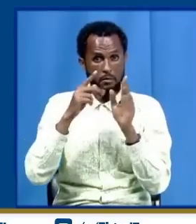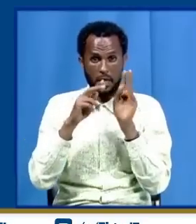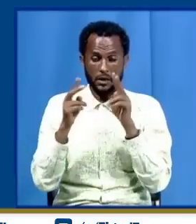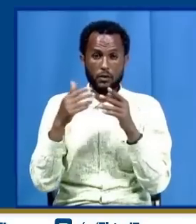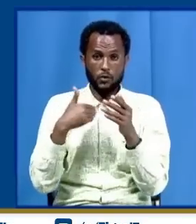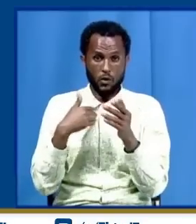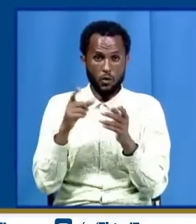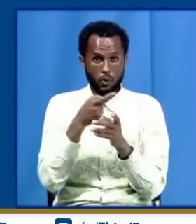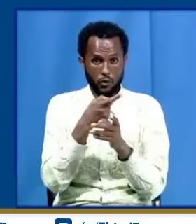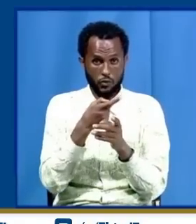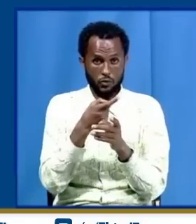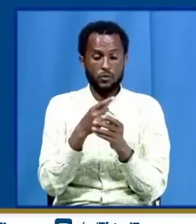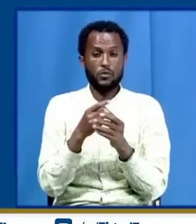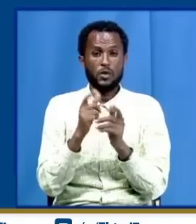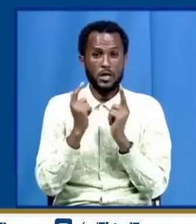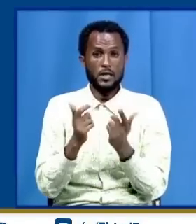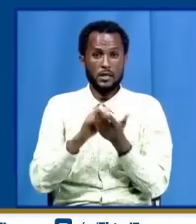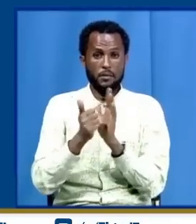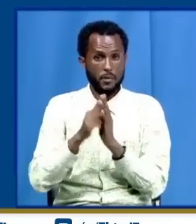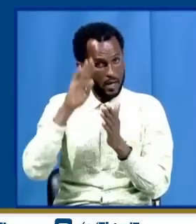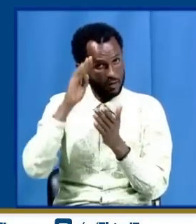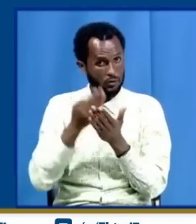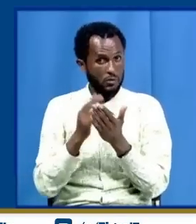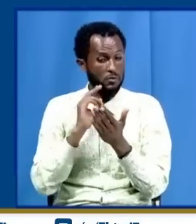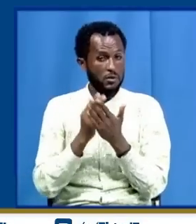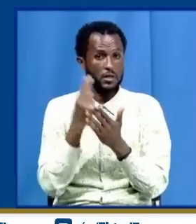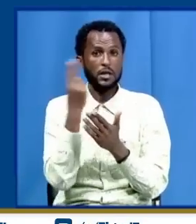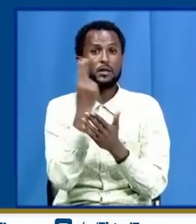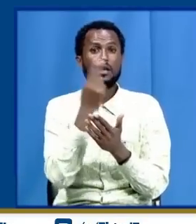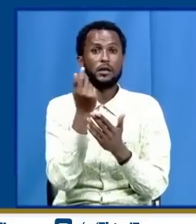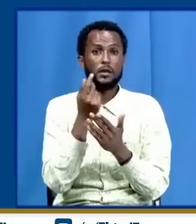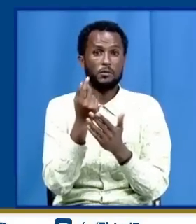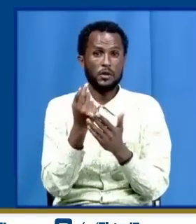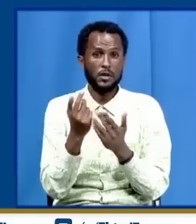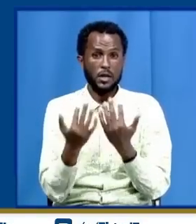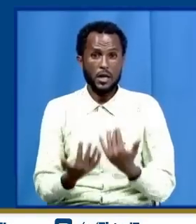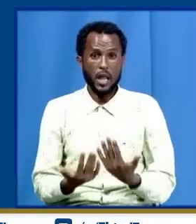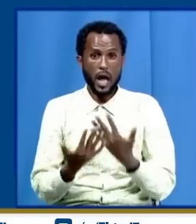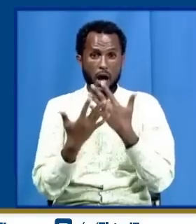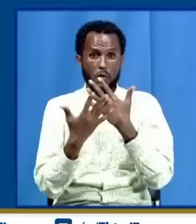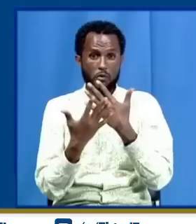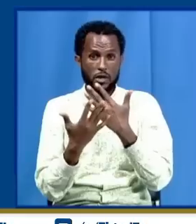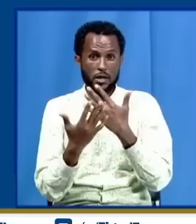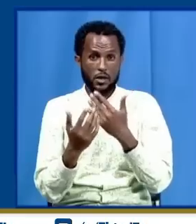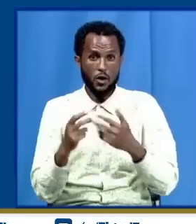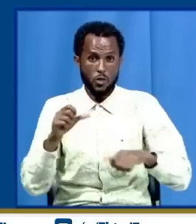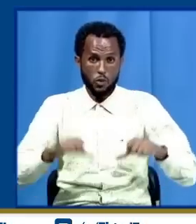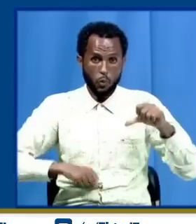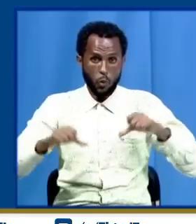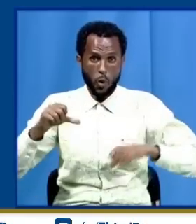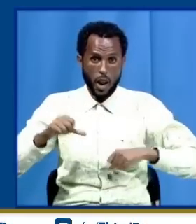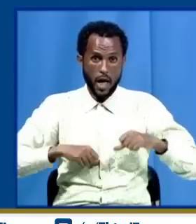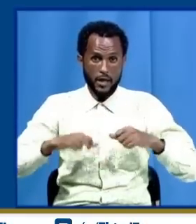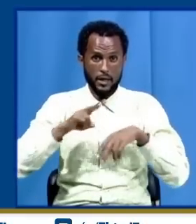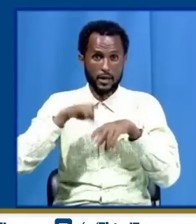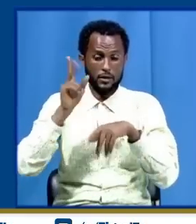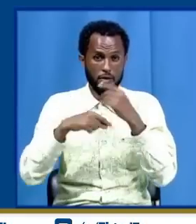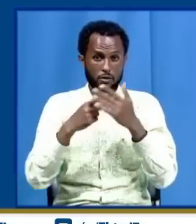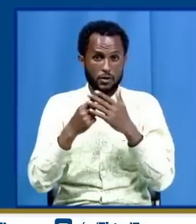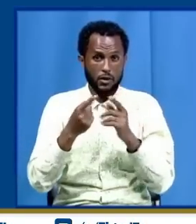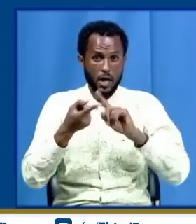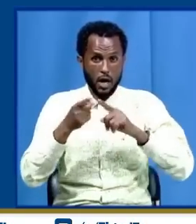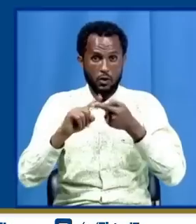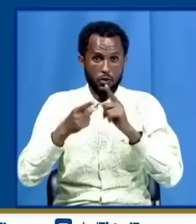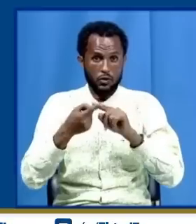خينوم حزوان دكخو من زيتكم على ما درار حوز خونو الوديتاتي فحص لزلوم فاشتاو سرعات